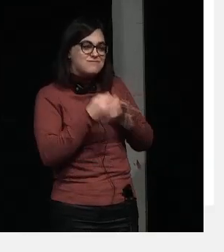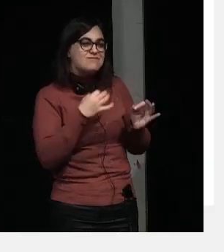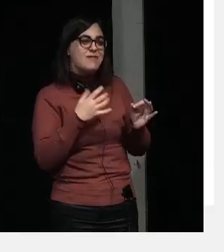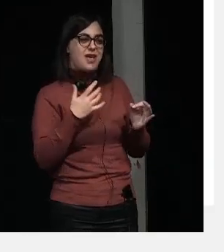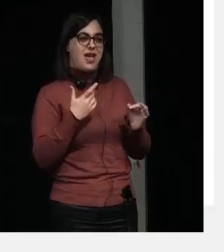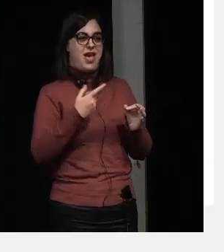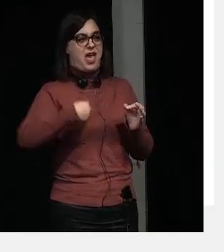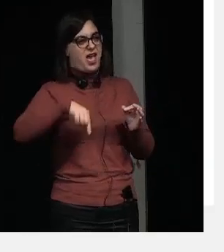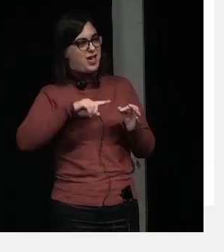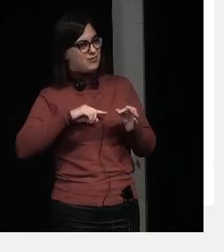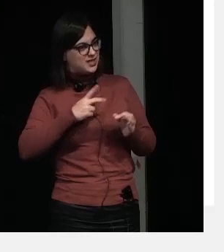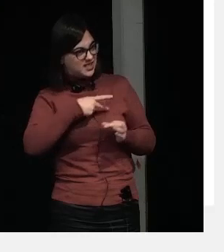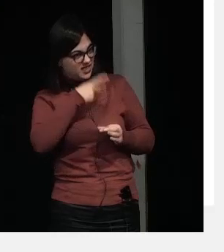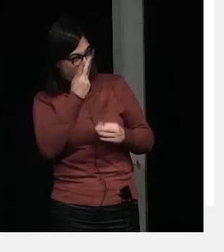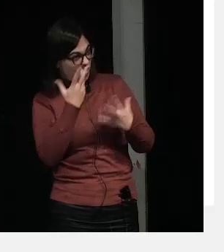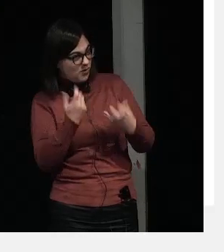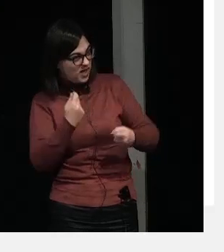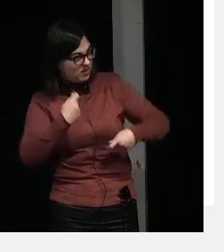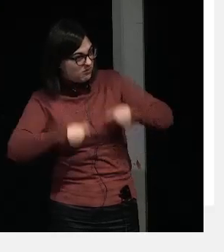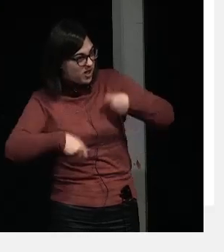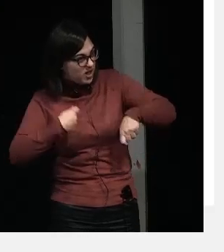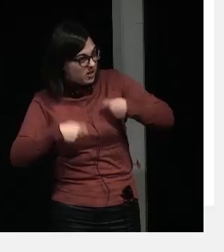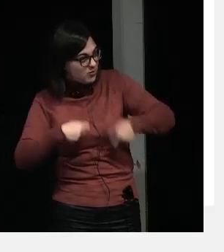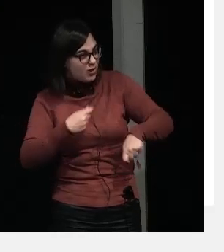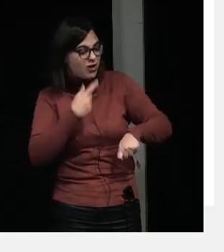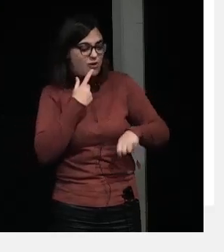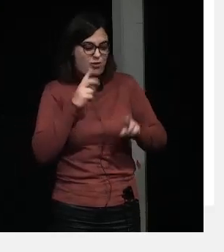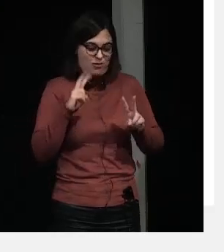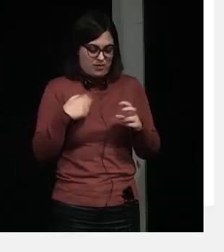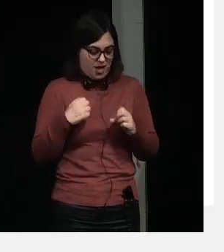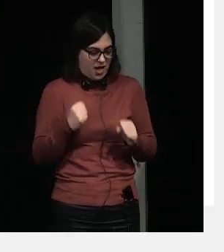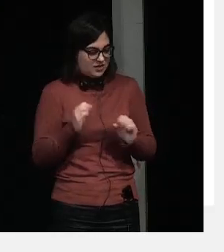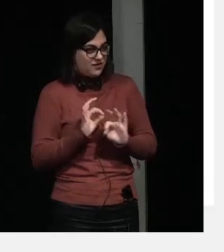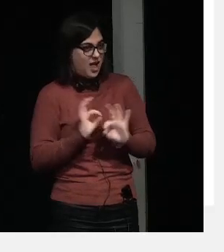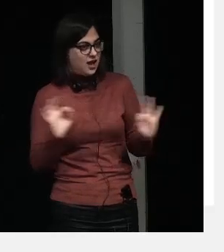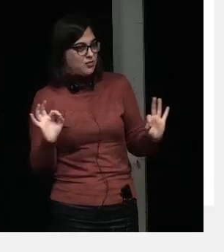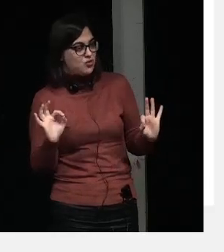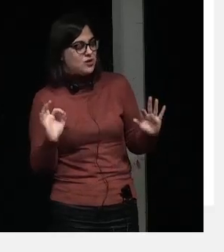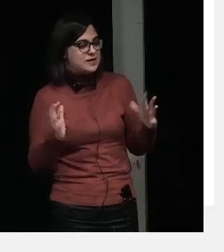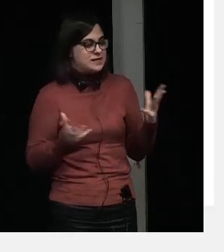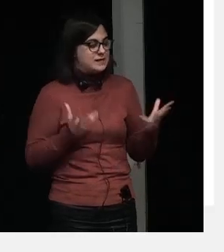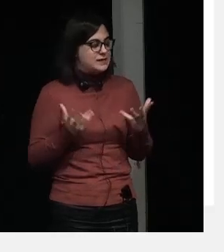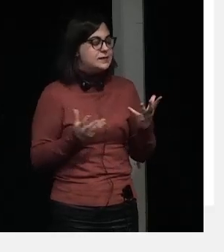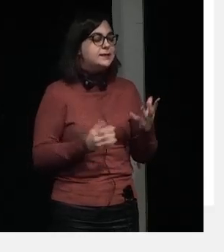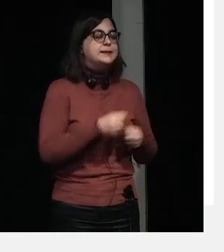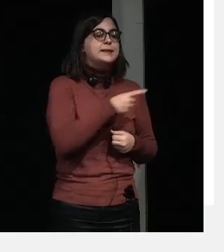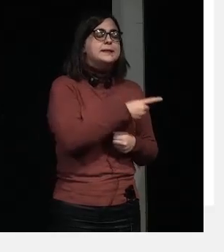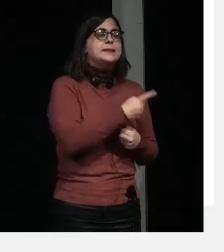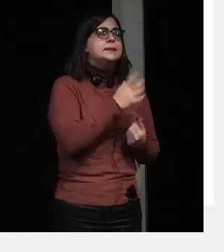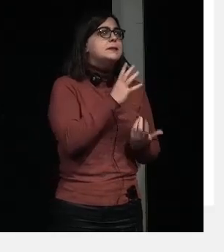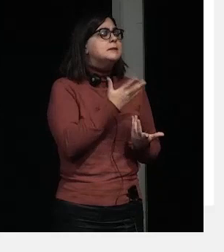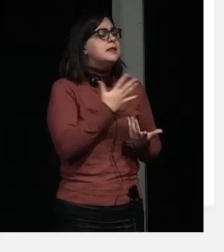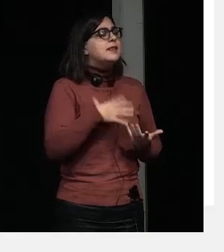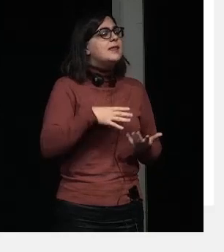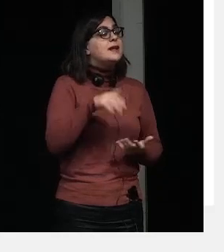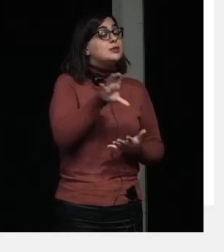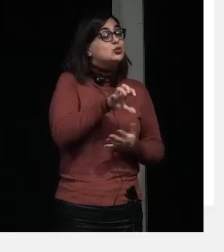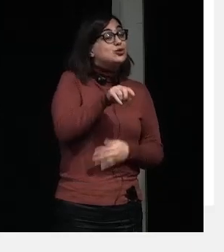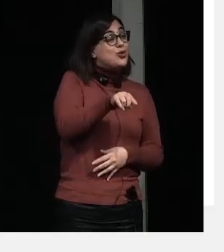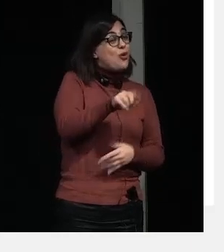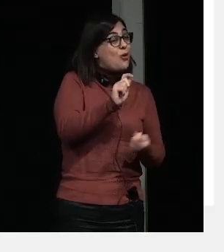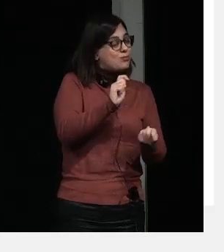για κάποια πράγματα από την ασφάλεια που μας δίνει η θέση μας. Τι θα ήθελες να αλλάξει λοιπόν στο μουσείο? Πρώτα απ' όλα λοιπόν πιο